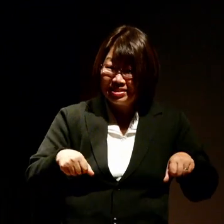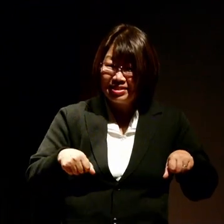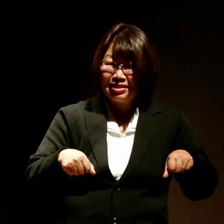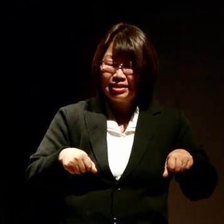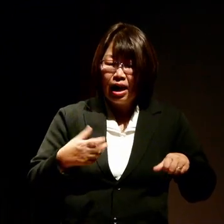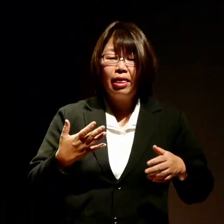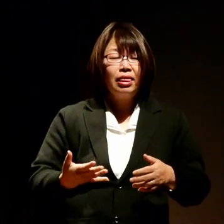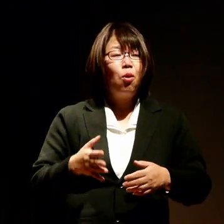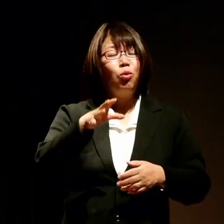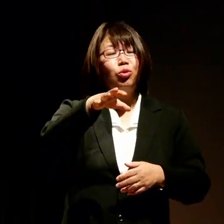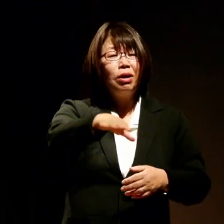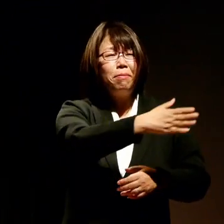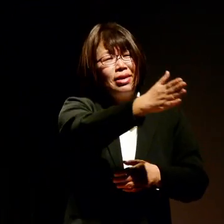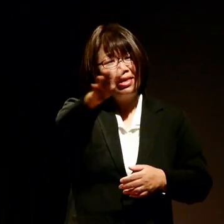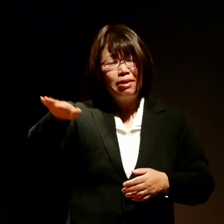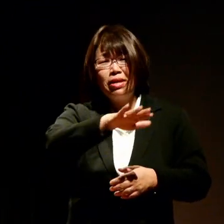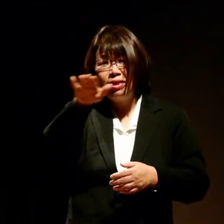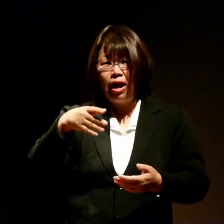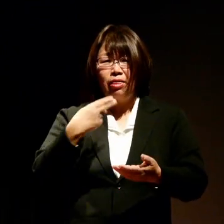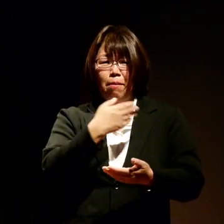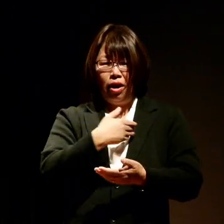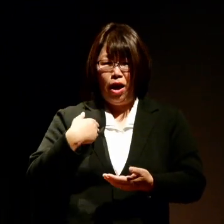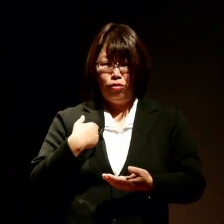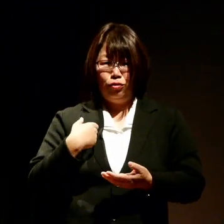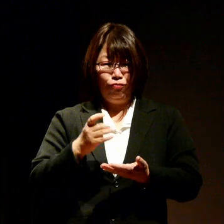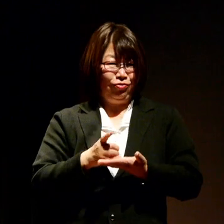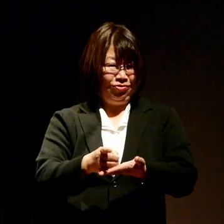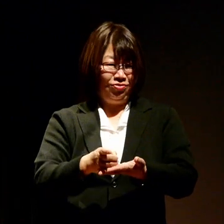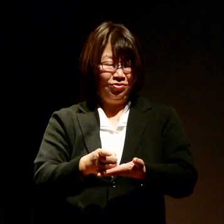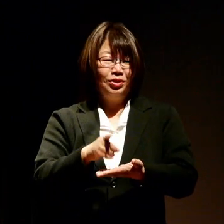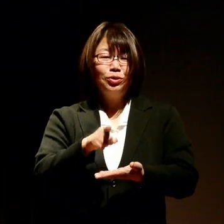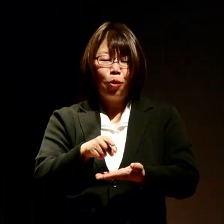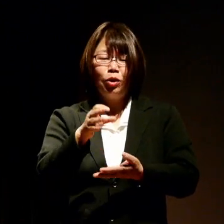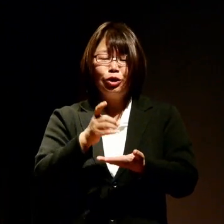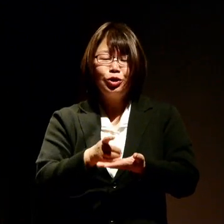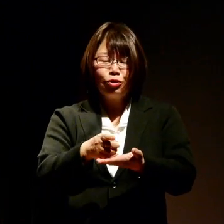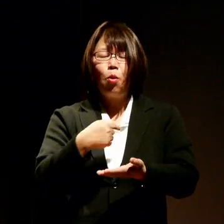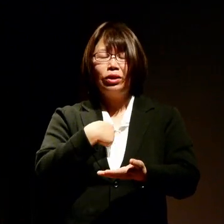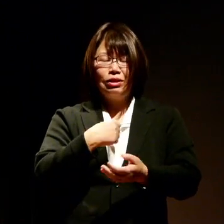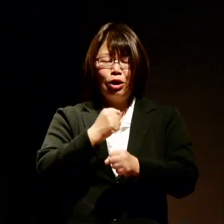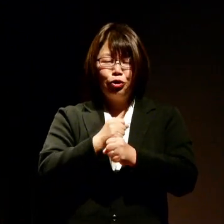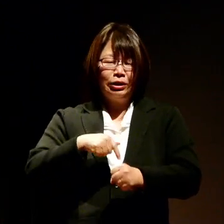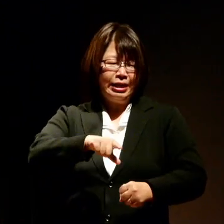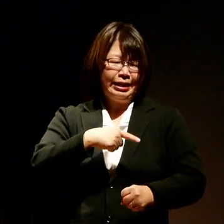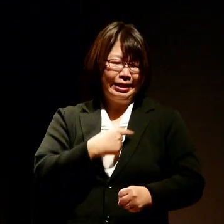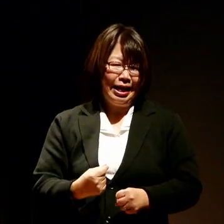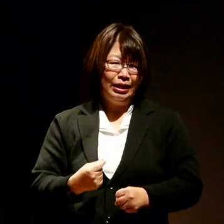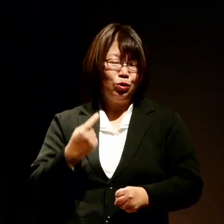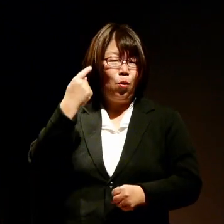手を伸ばせば誰でも食べられる、そんなスイーツを私は作っていきたいと思います